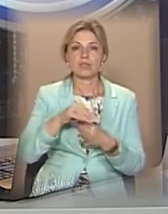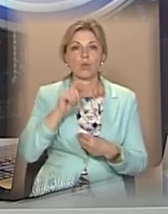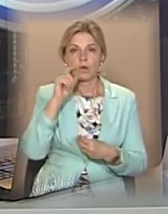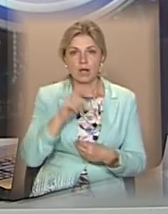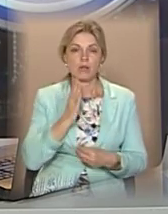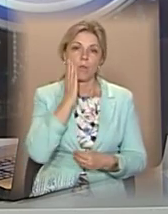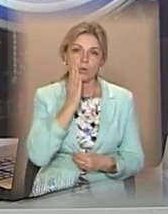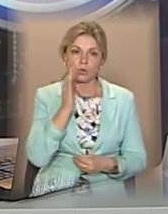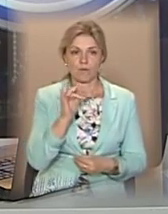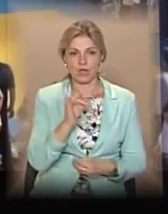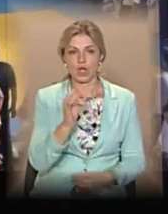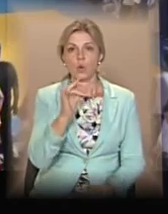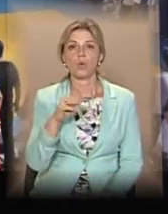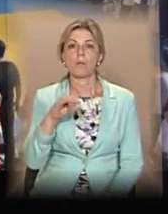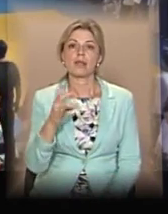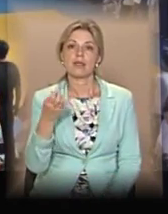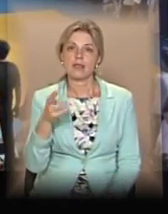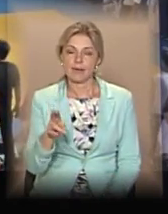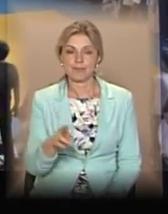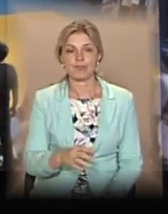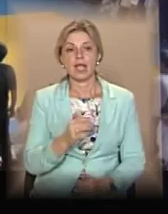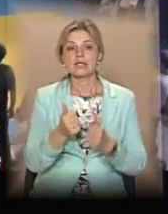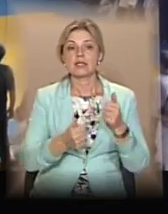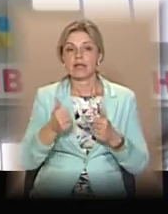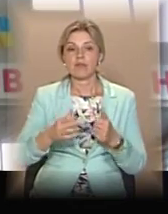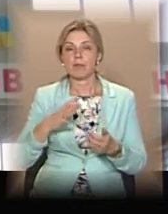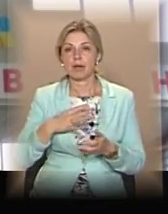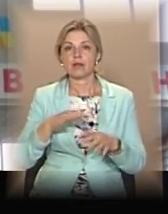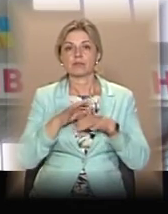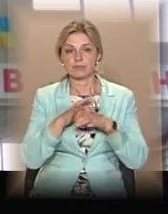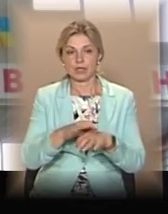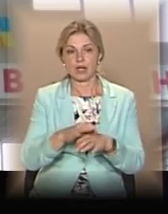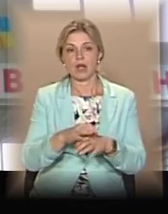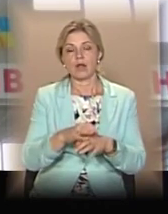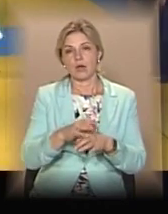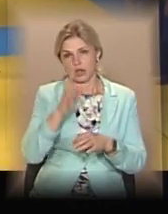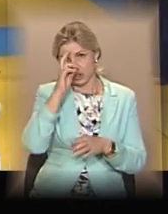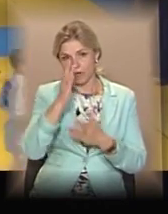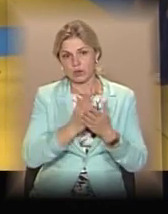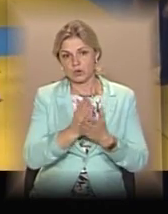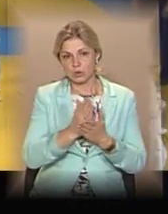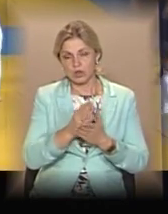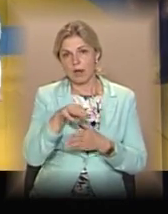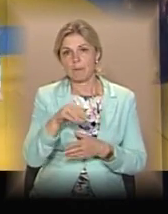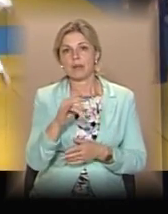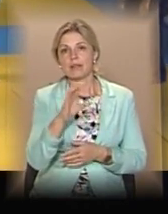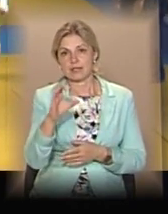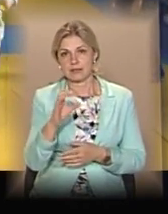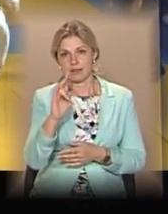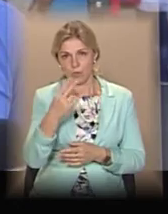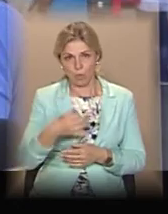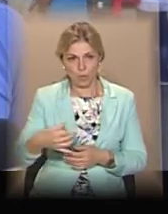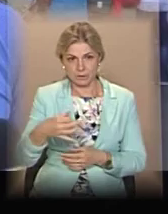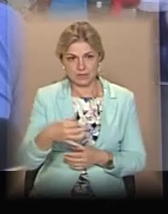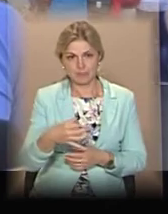та Румунії. Змагання проходили на базі спортивно-оздоровчого комплексу Державної служби з надзвичайних ситуацій в області.